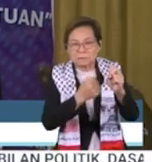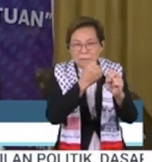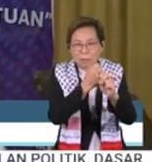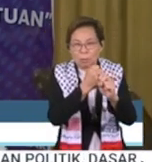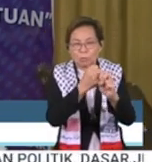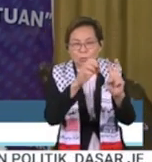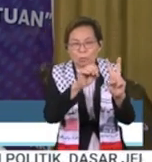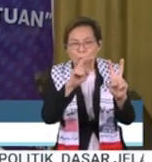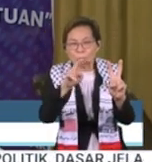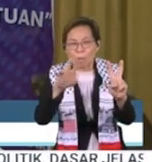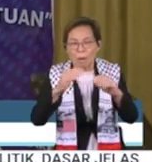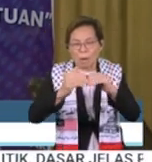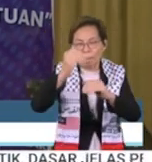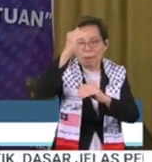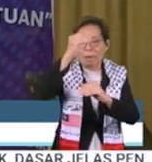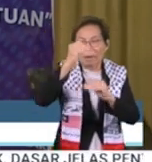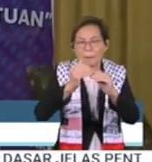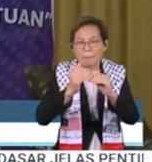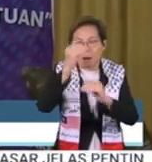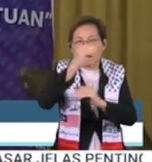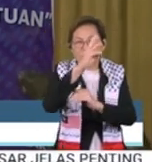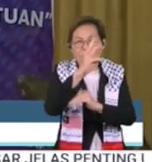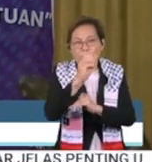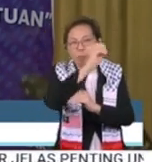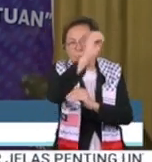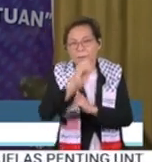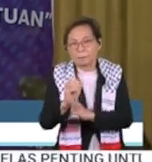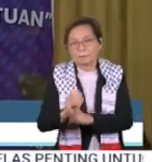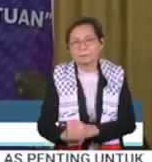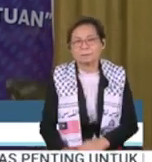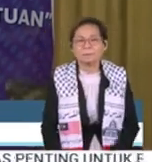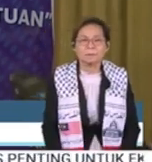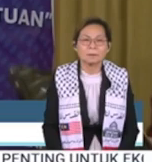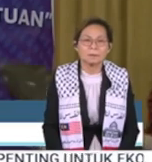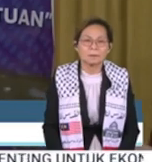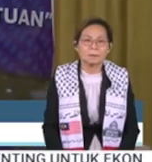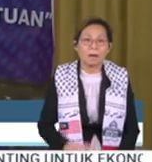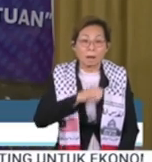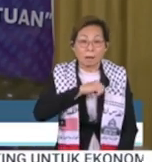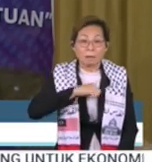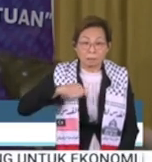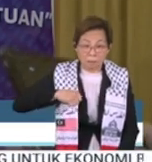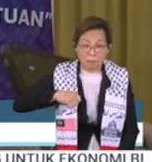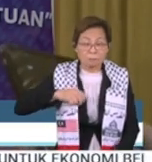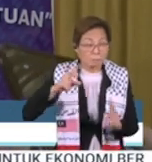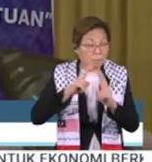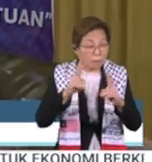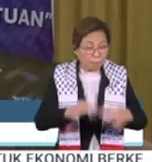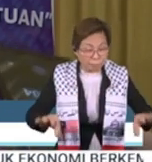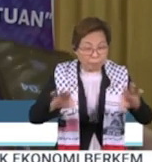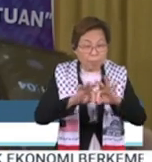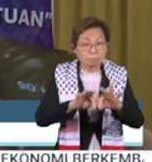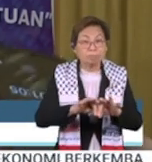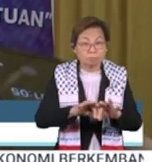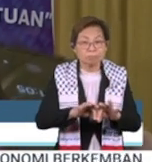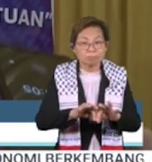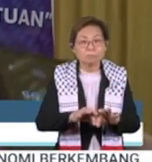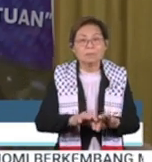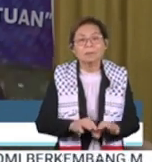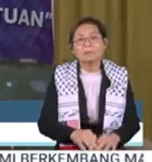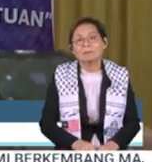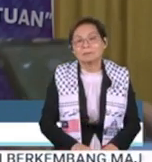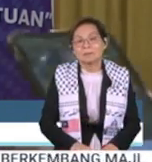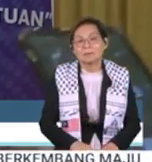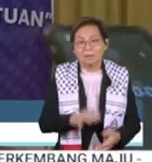sasar lagi melebihi 60% insyaAllah. Kerana keahlian sangat penting kepada kita. Kerana